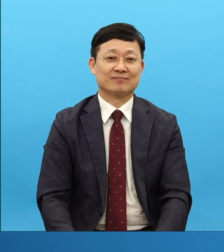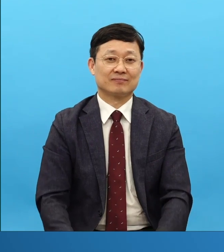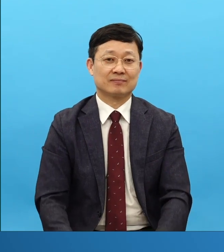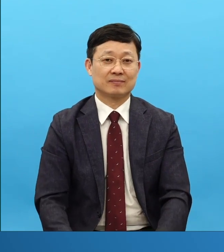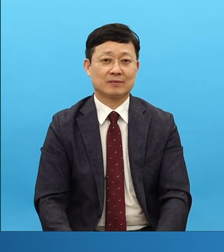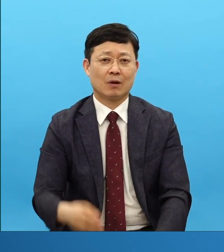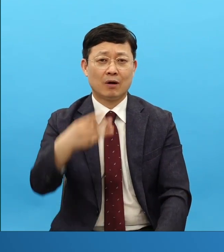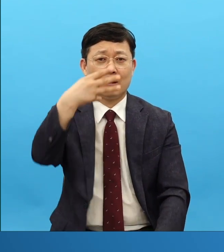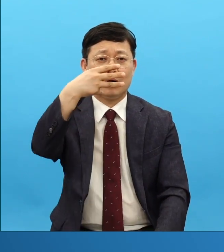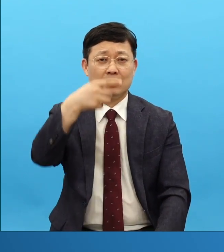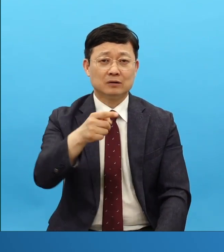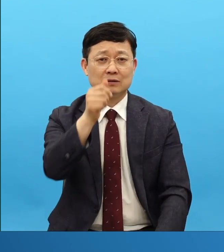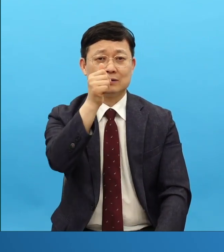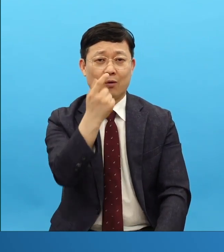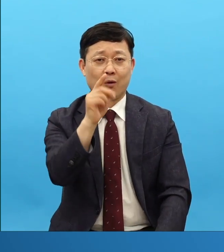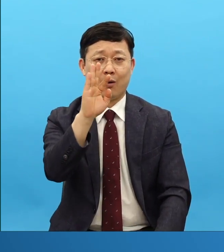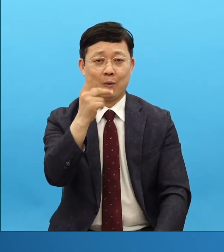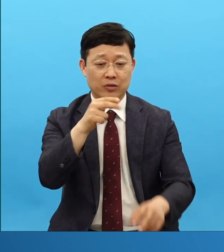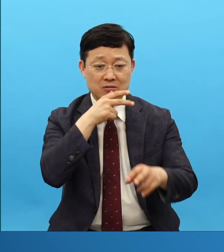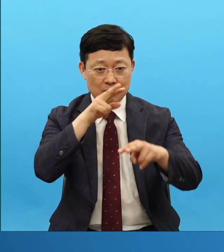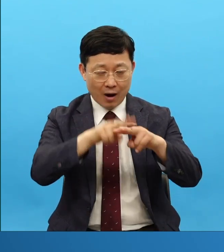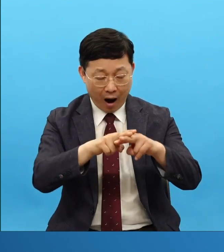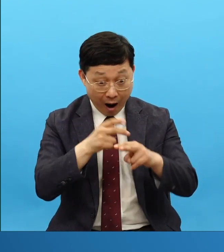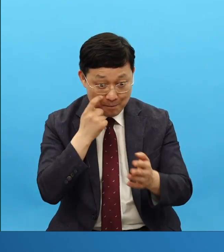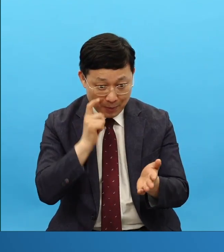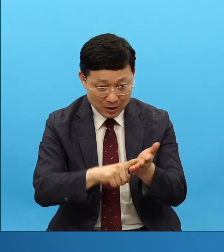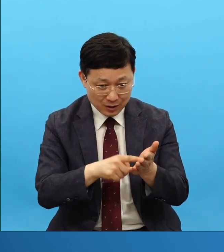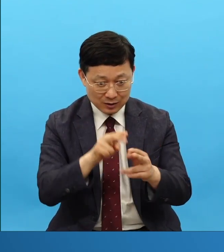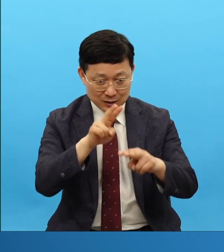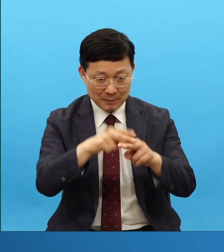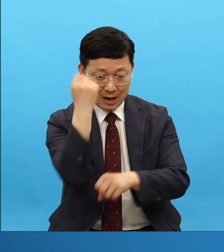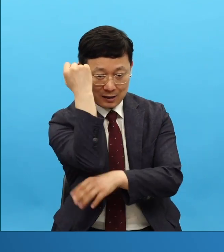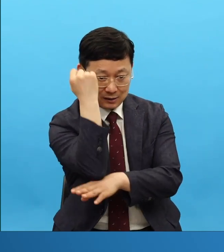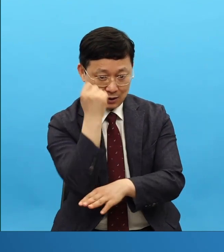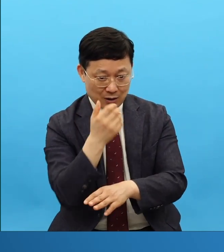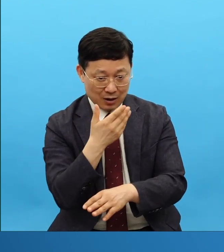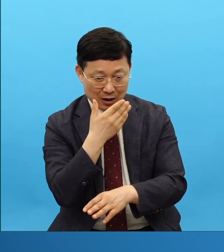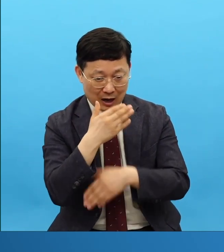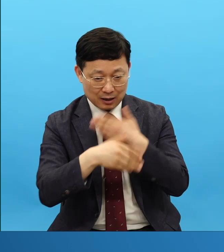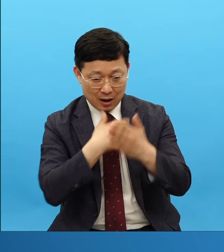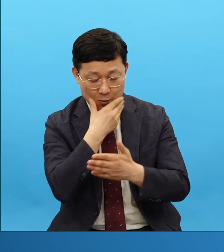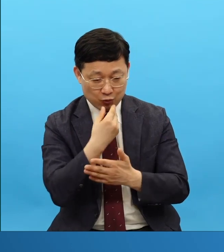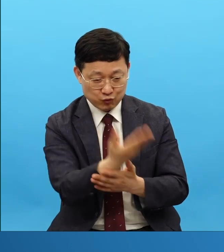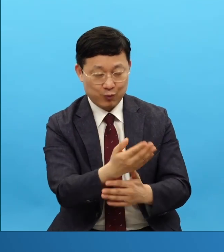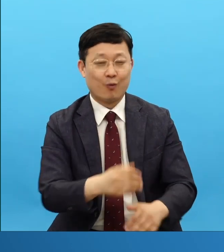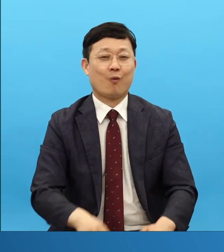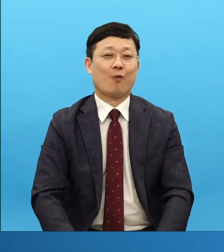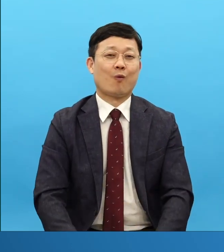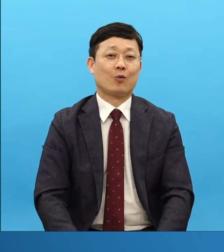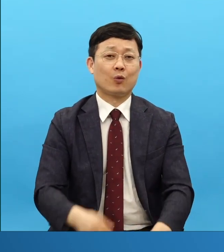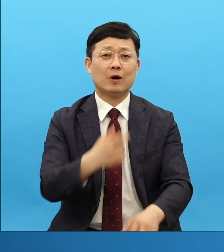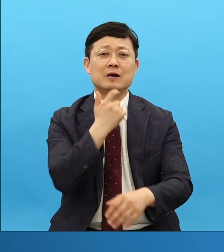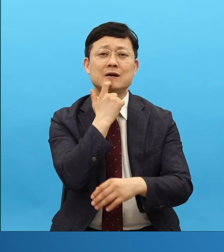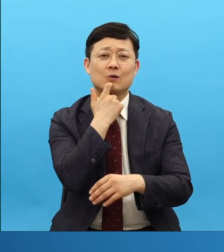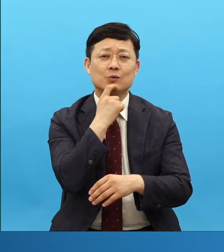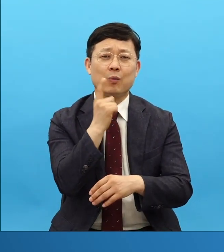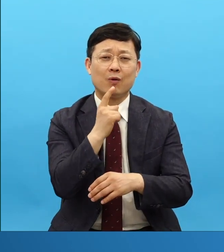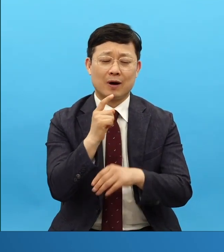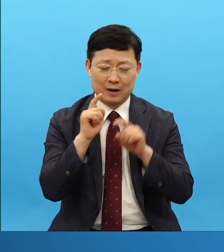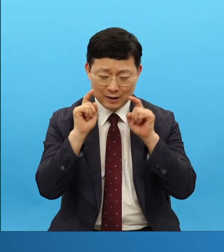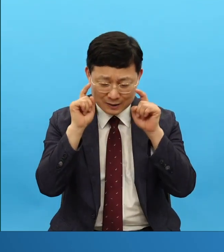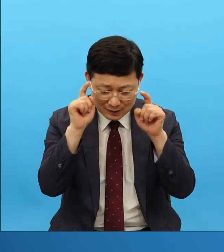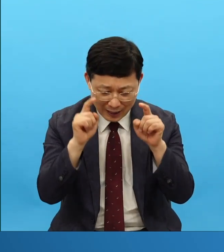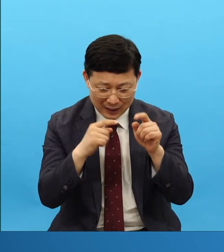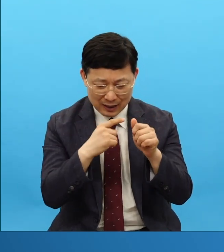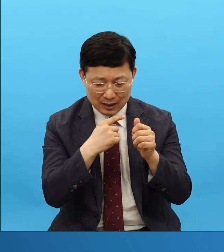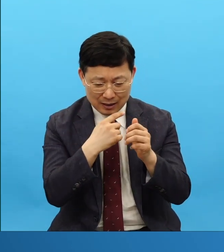로봇의 축복을 줬어요. And he gave the Rehoboth answer. 이삭은 완전히 복음에 대한 충격 확 먹었죠. 수양. And Isaac was completely shocked with the gospel message. 우리 The